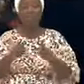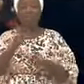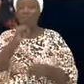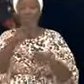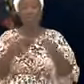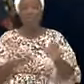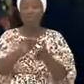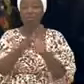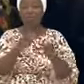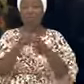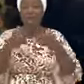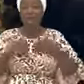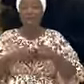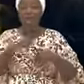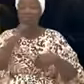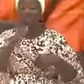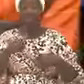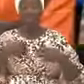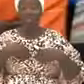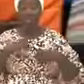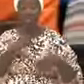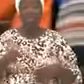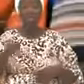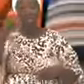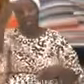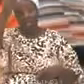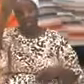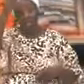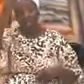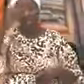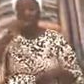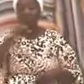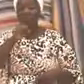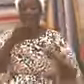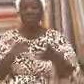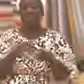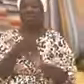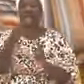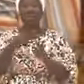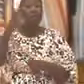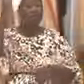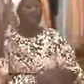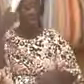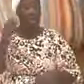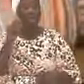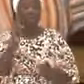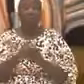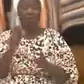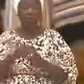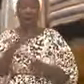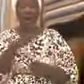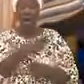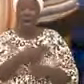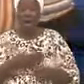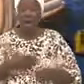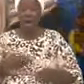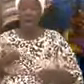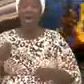incurable tu ne mourras pas s'ils écoutent la parole es-tu